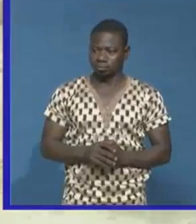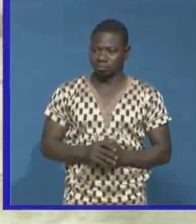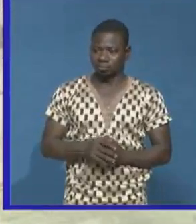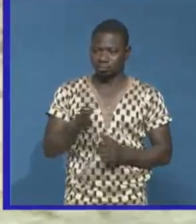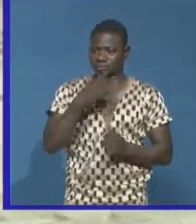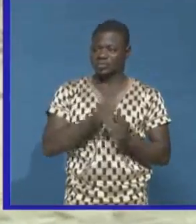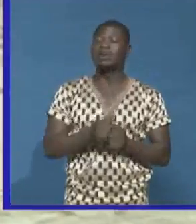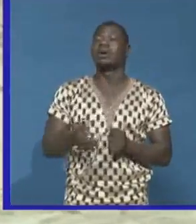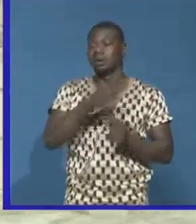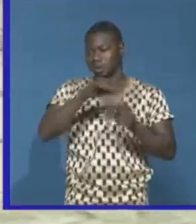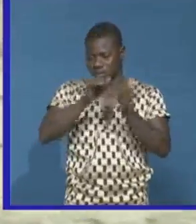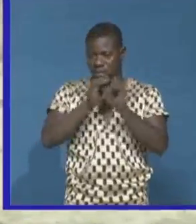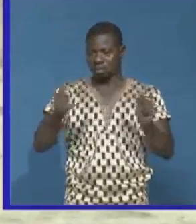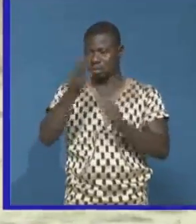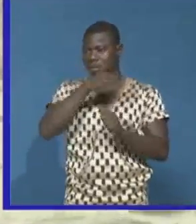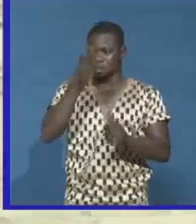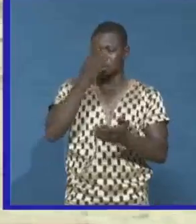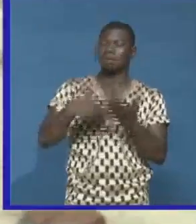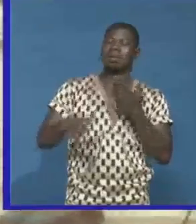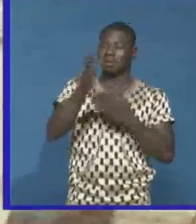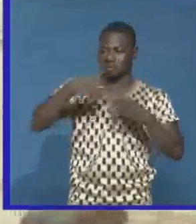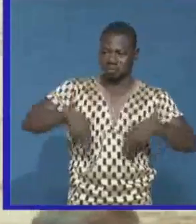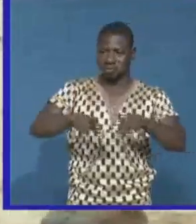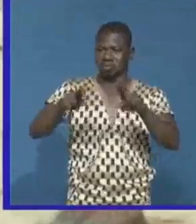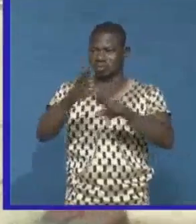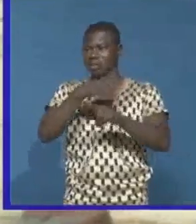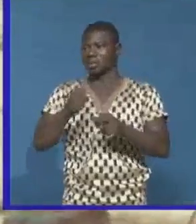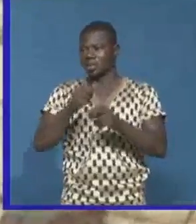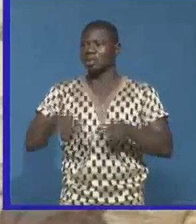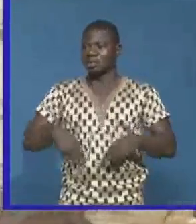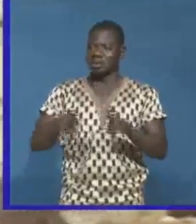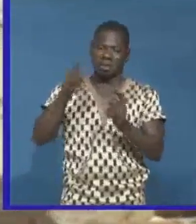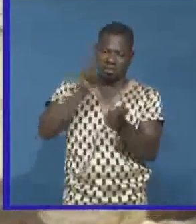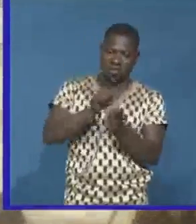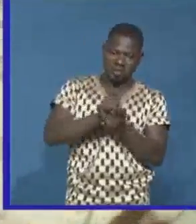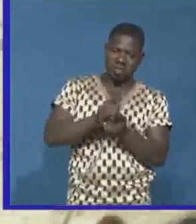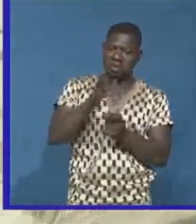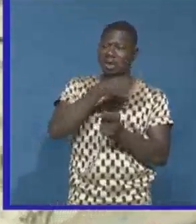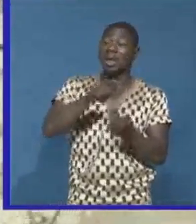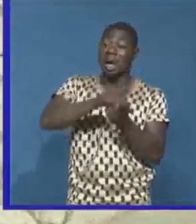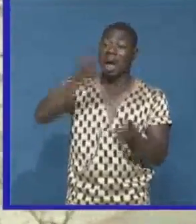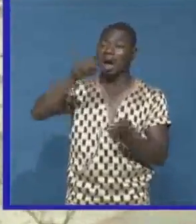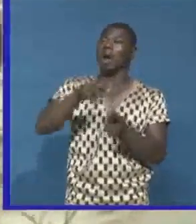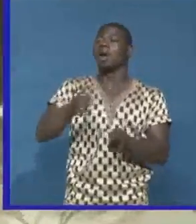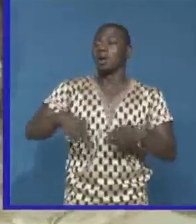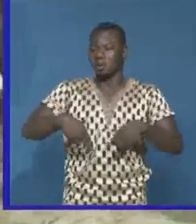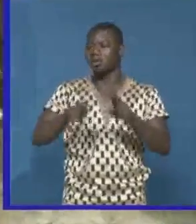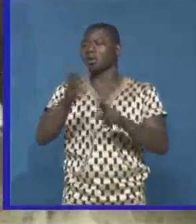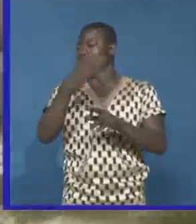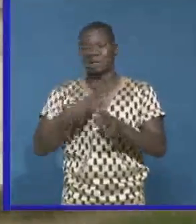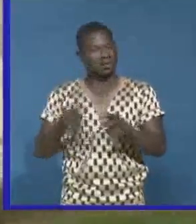du centre-ville, les ruelles, les 6 mètres et les grandes routes de Sia sont truffés de nids de